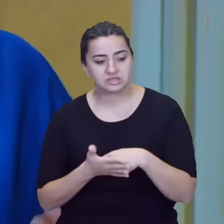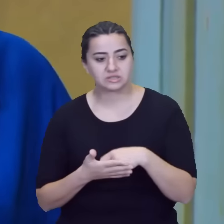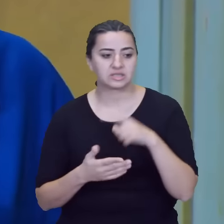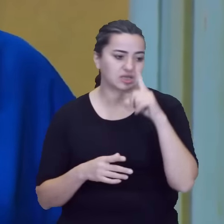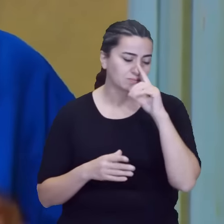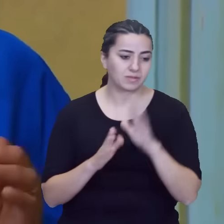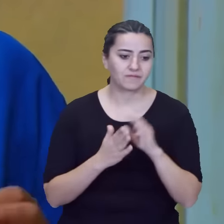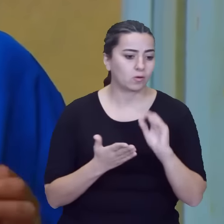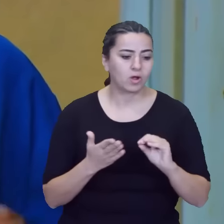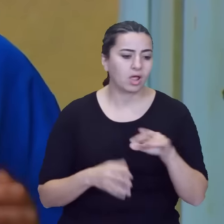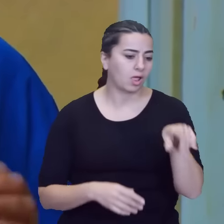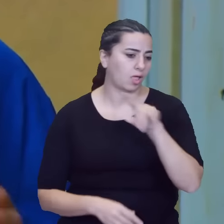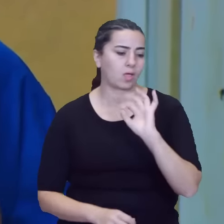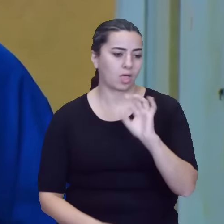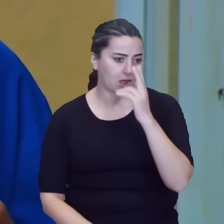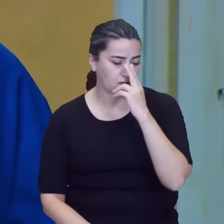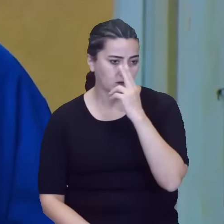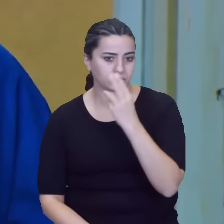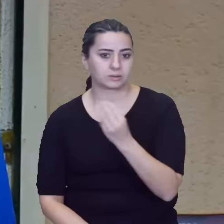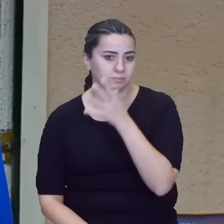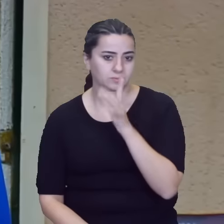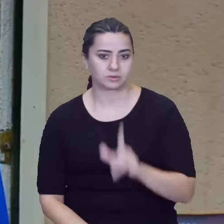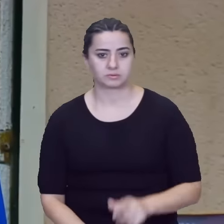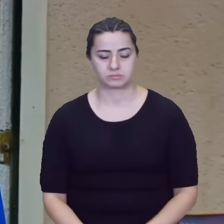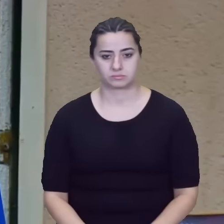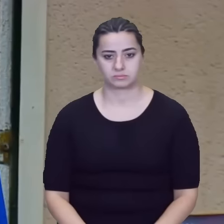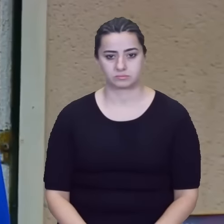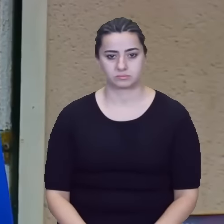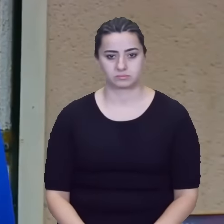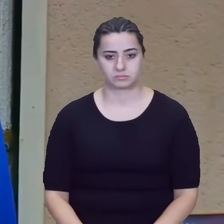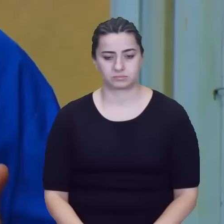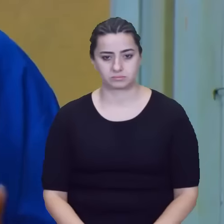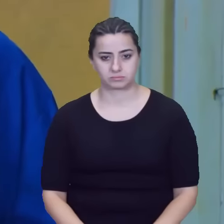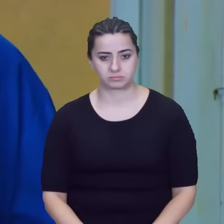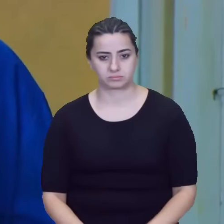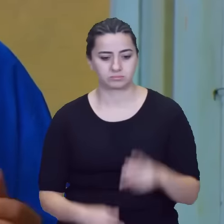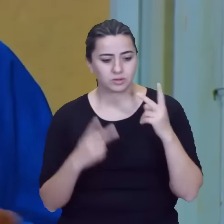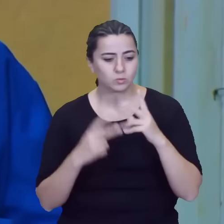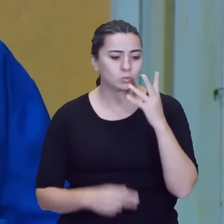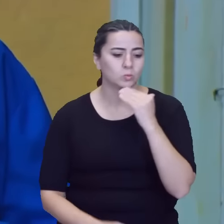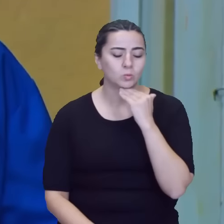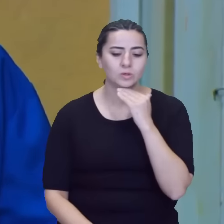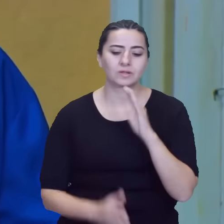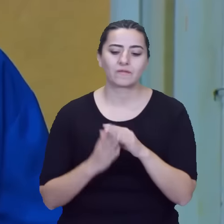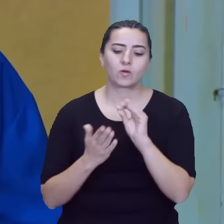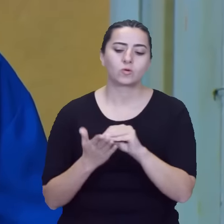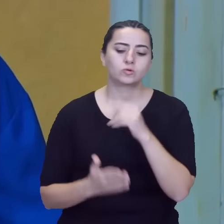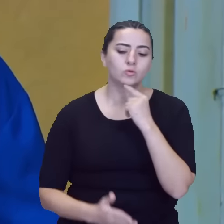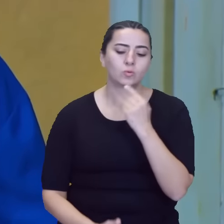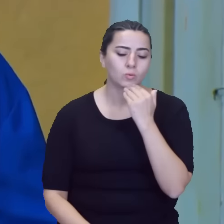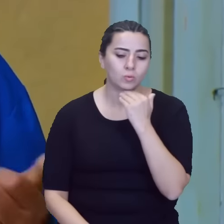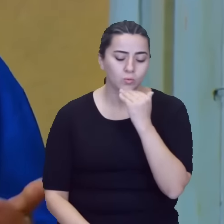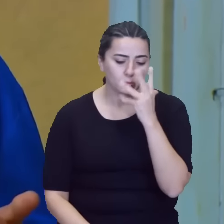kim deftere yazdırır, bütün bunları herkesten çok daha iyi bilmen lazım. İşte bazı insan utanır yavrum yani deftere yazın demeye, tamam